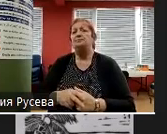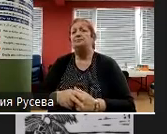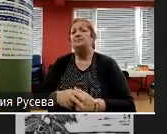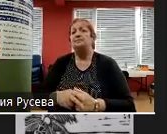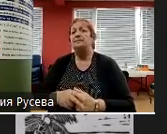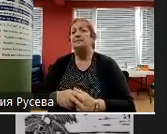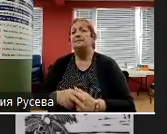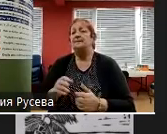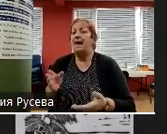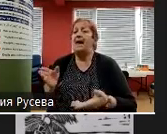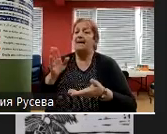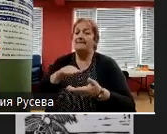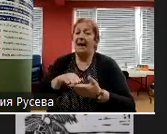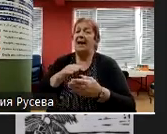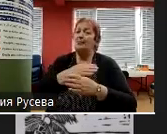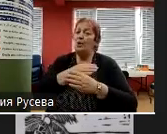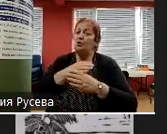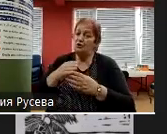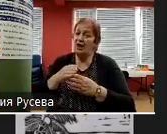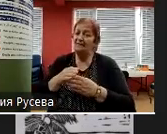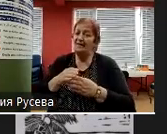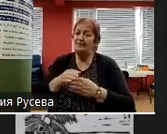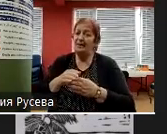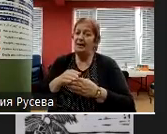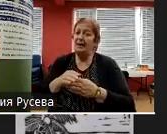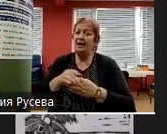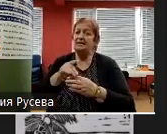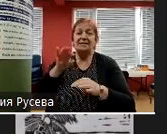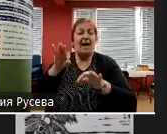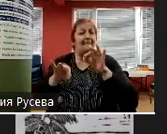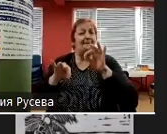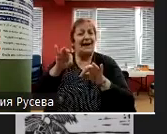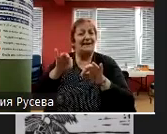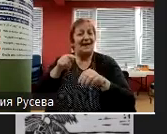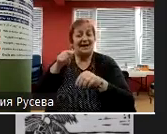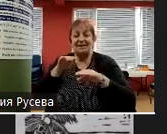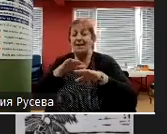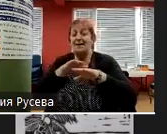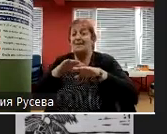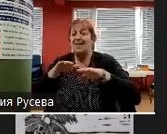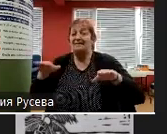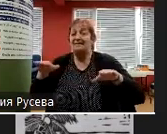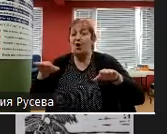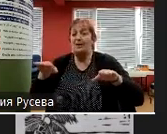пак продължаваме, нали, с това за преценка на платформата.